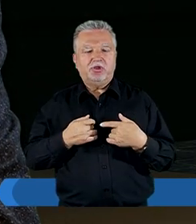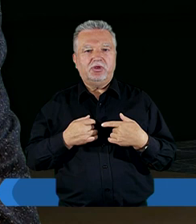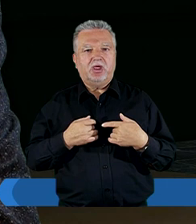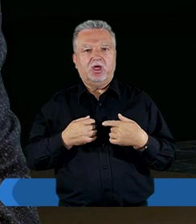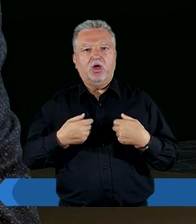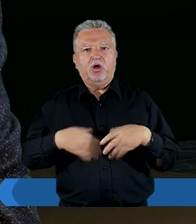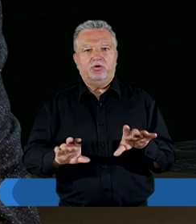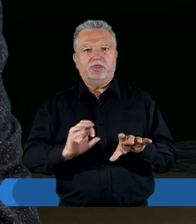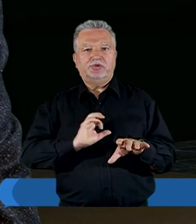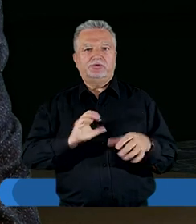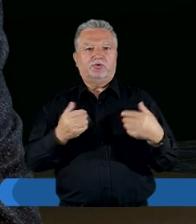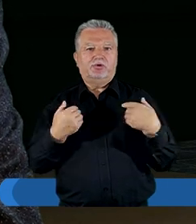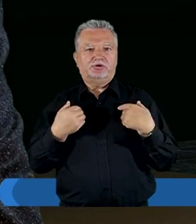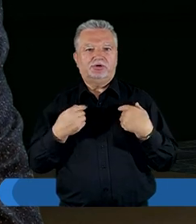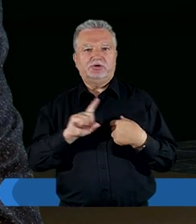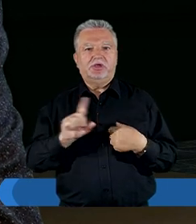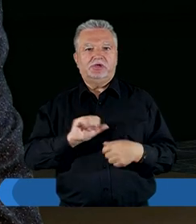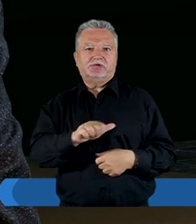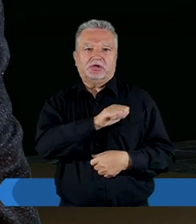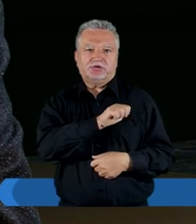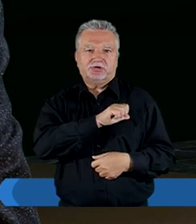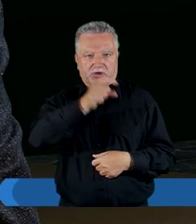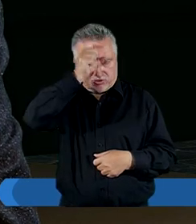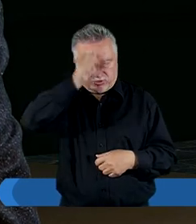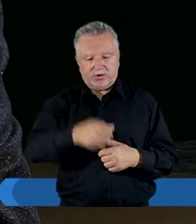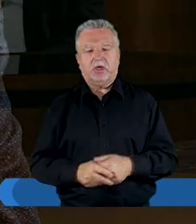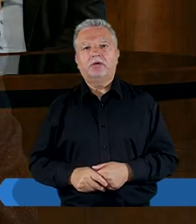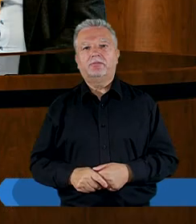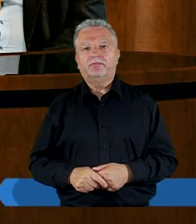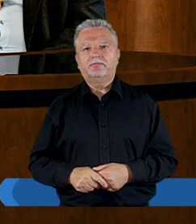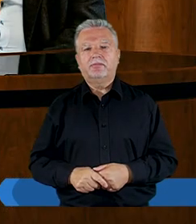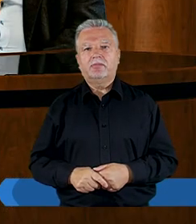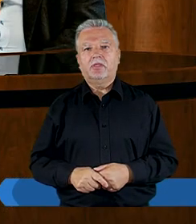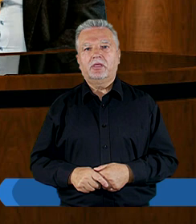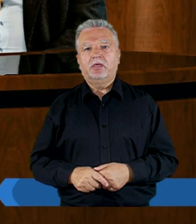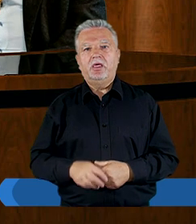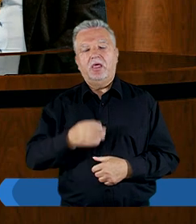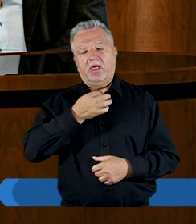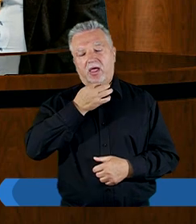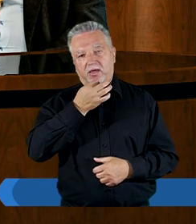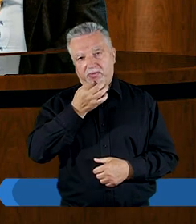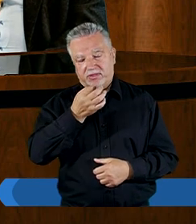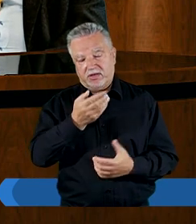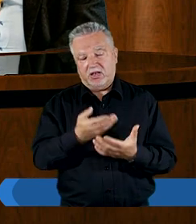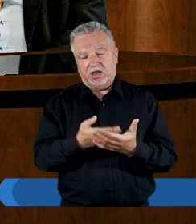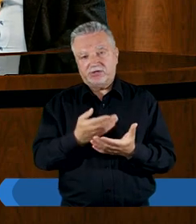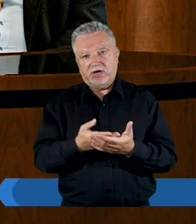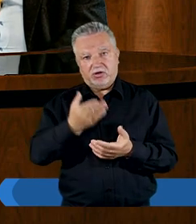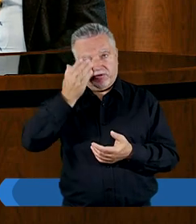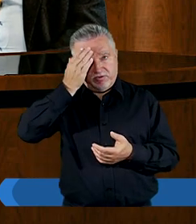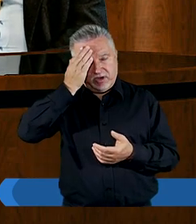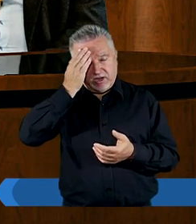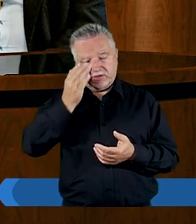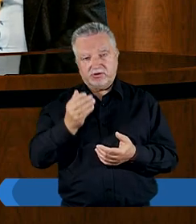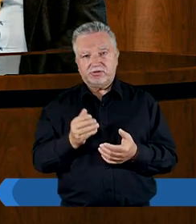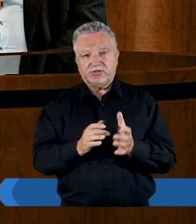oddać swoje życie za grzesznego człowieka. I jeszcze takie pytanie, dlaczego wiedząc